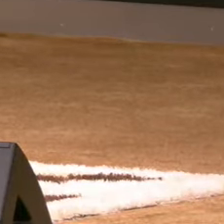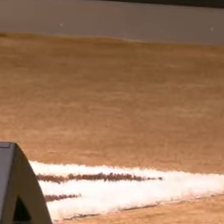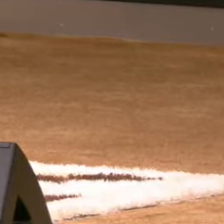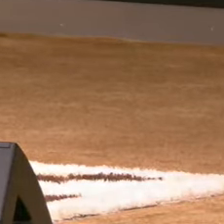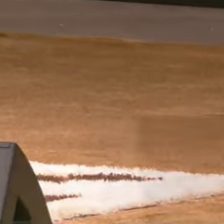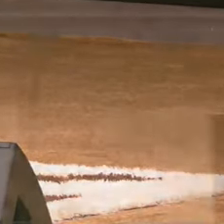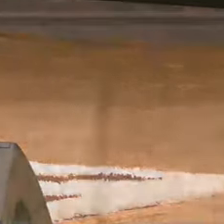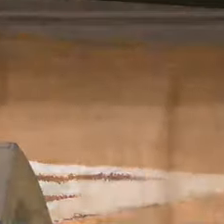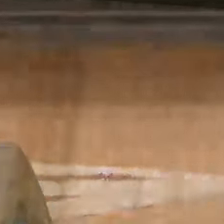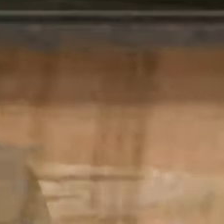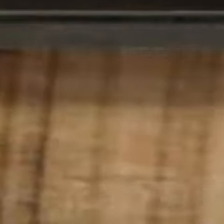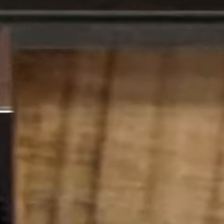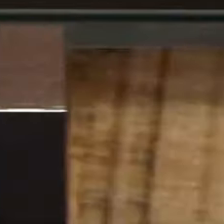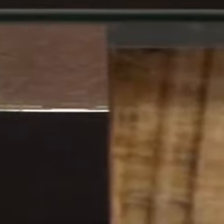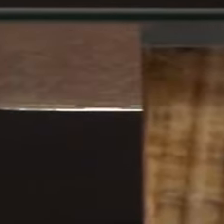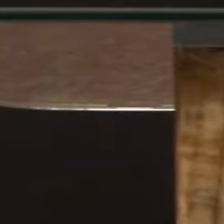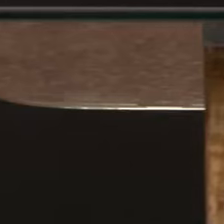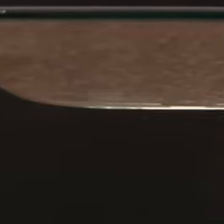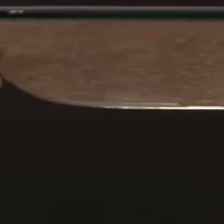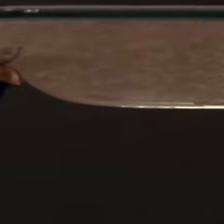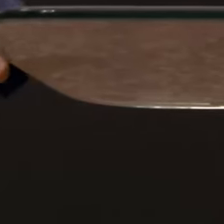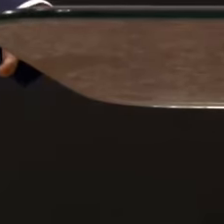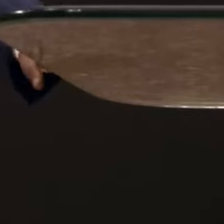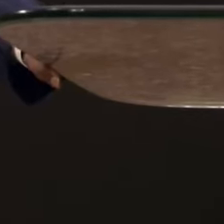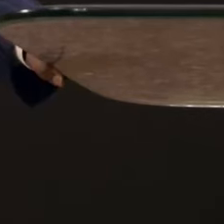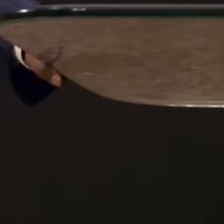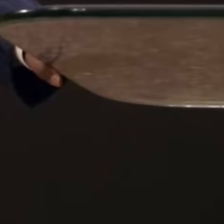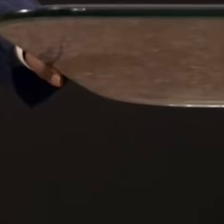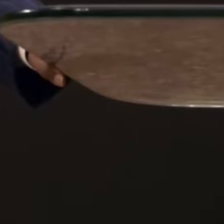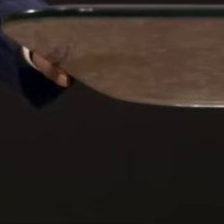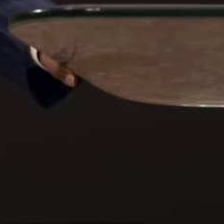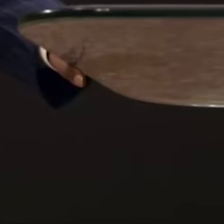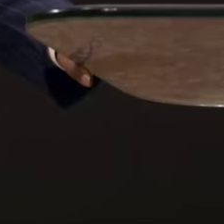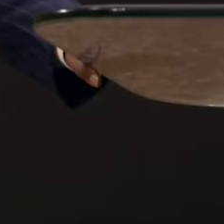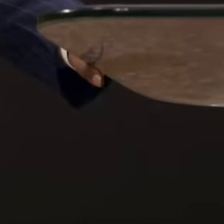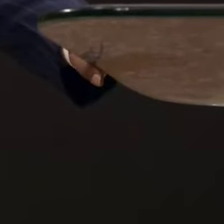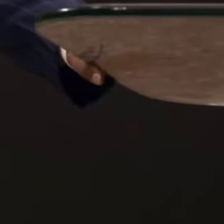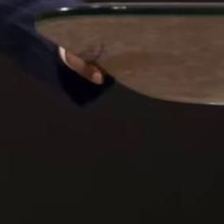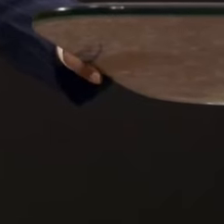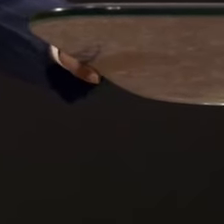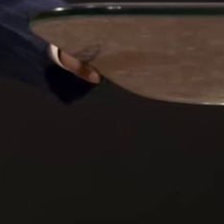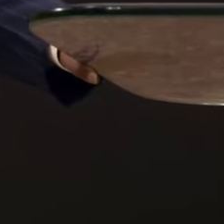la dépravation qui opère dans notre cœur. C'est la grâce